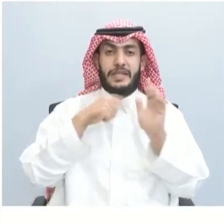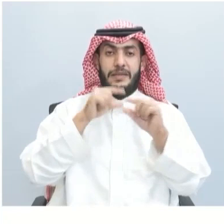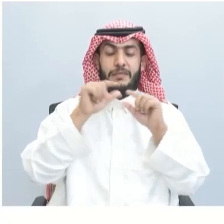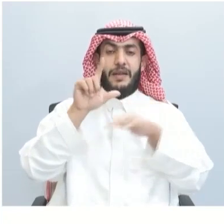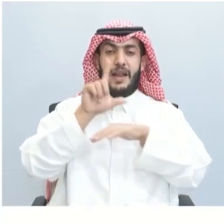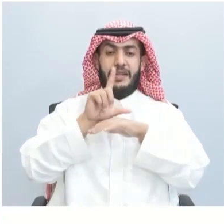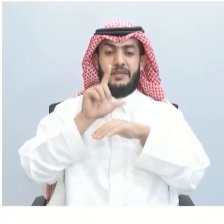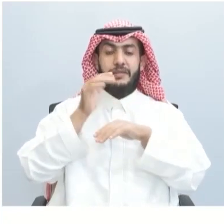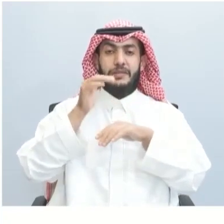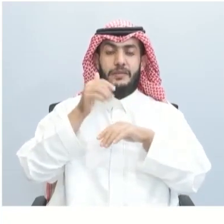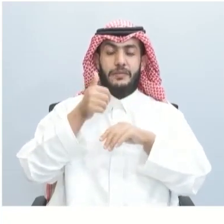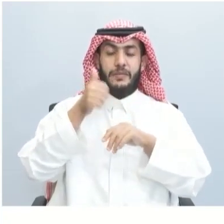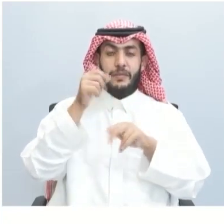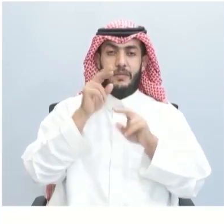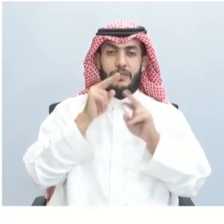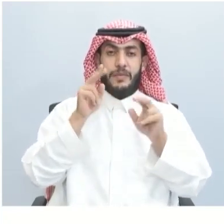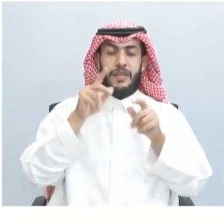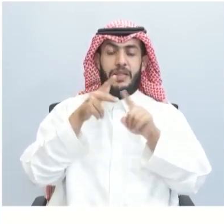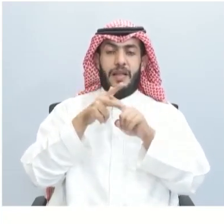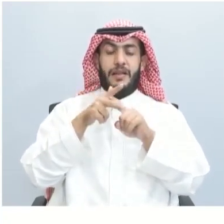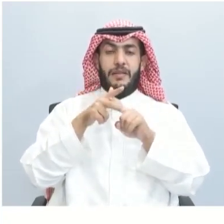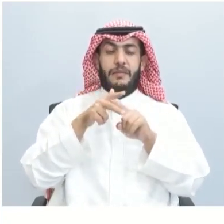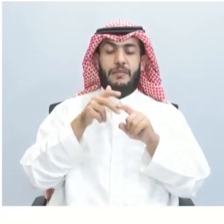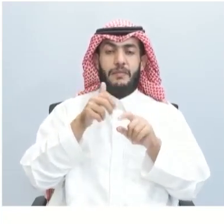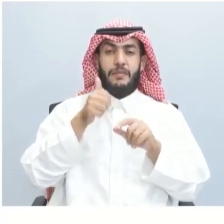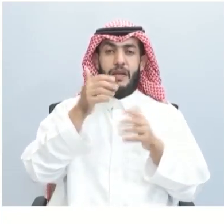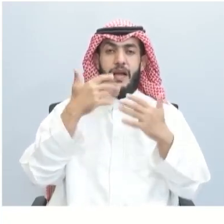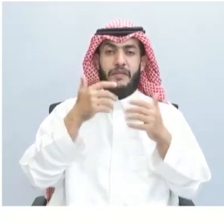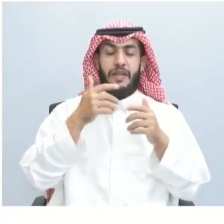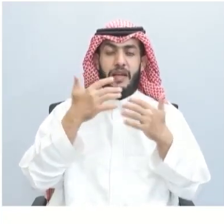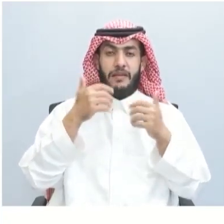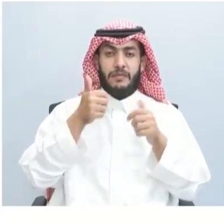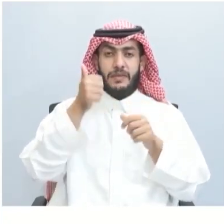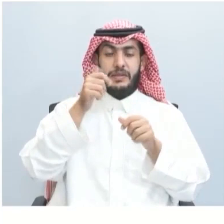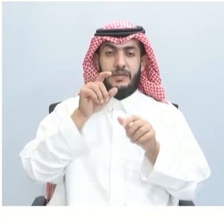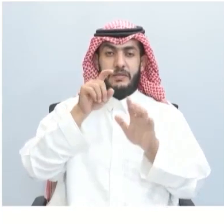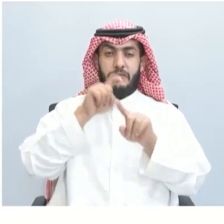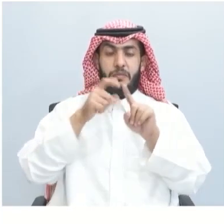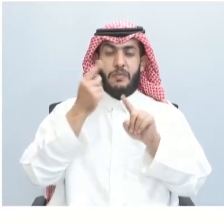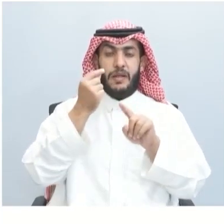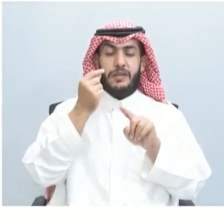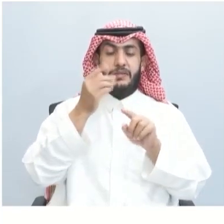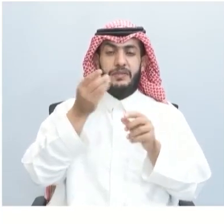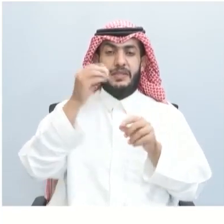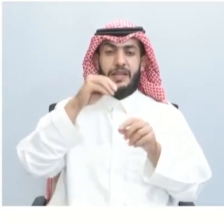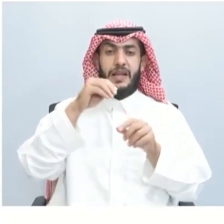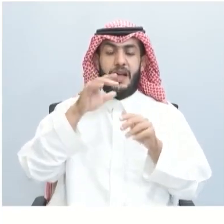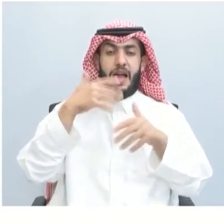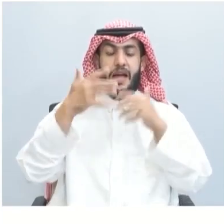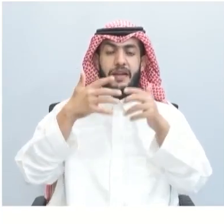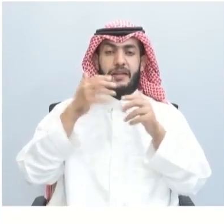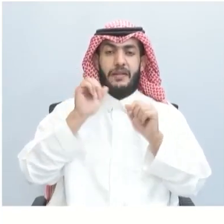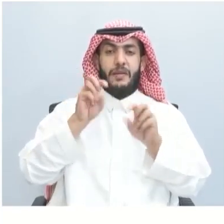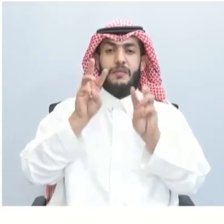الرئيسه اذا توجد العديد من التقنيات التي يسهل تنفيذها وتاتي بنتائج جيده لزياده معدل الحركه